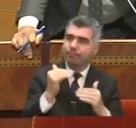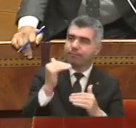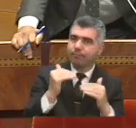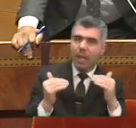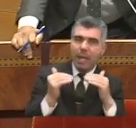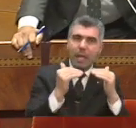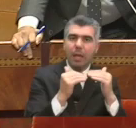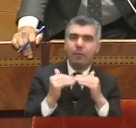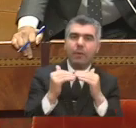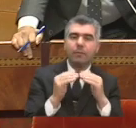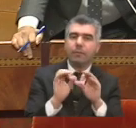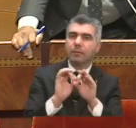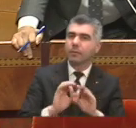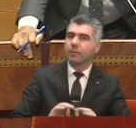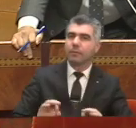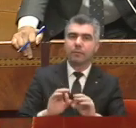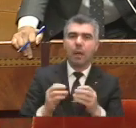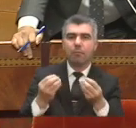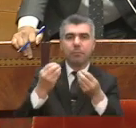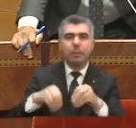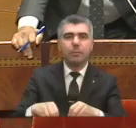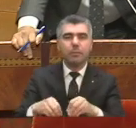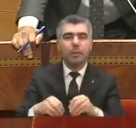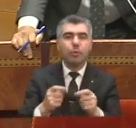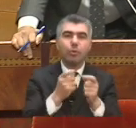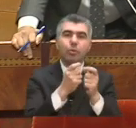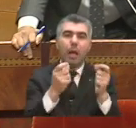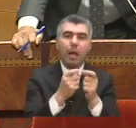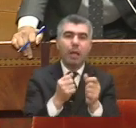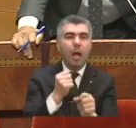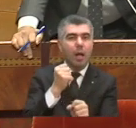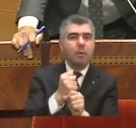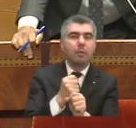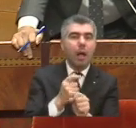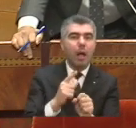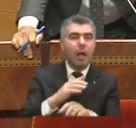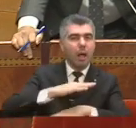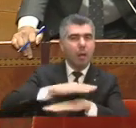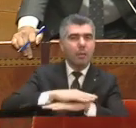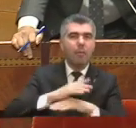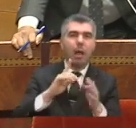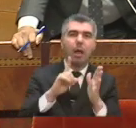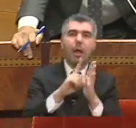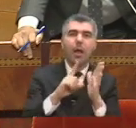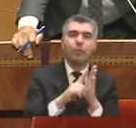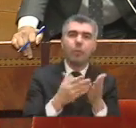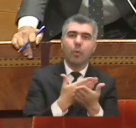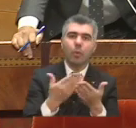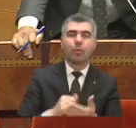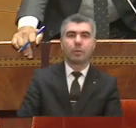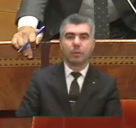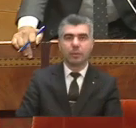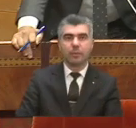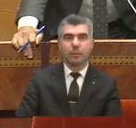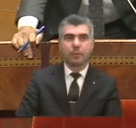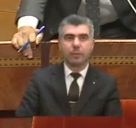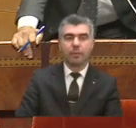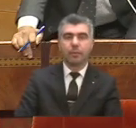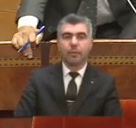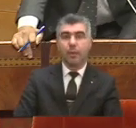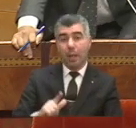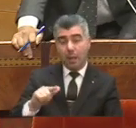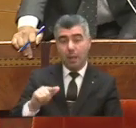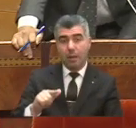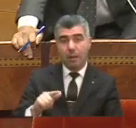متكافئ، مما يؤدي إلى إفلاس المقاولة التي تشتغل وفق الضوابط القانونية والإدارية. وهنا